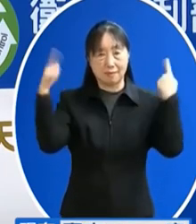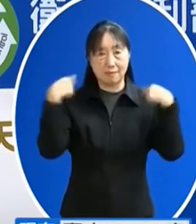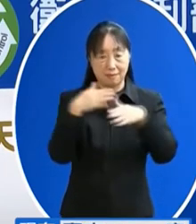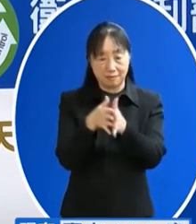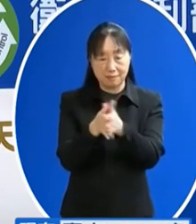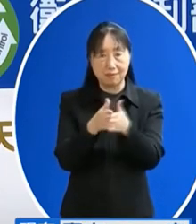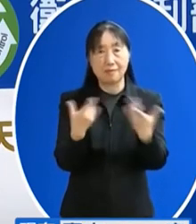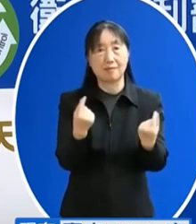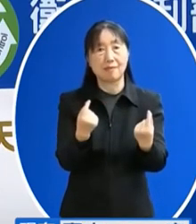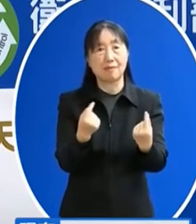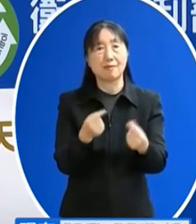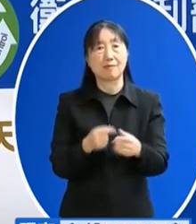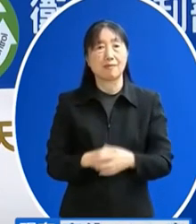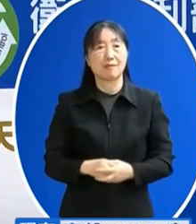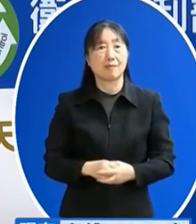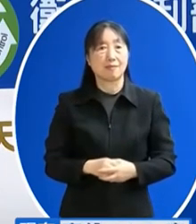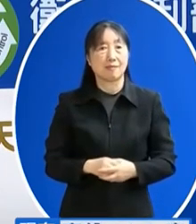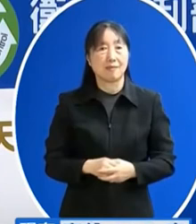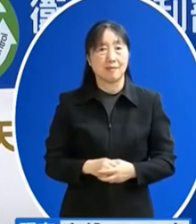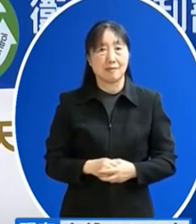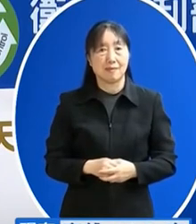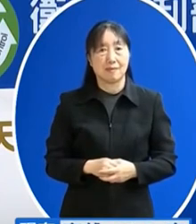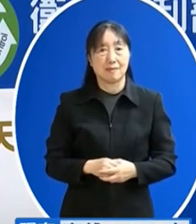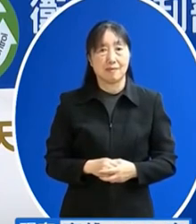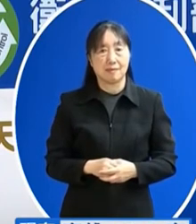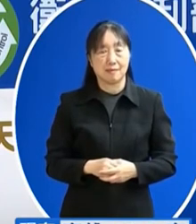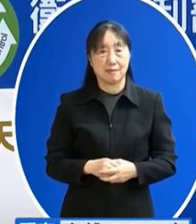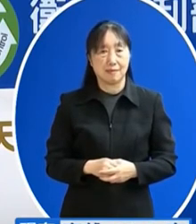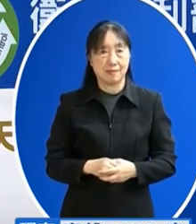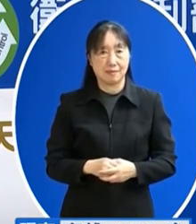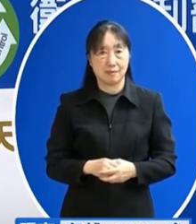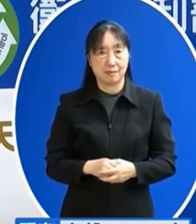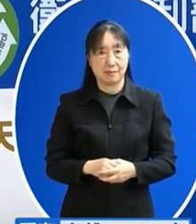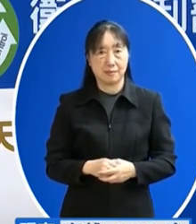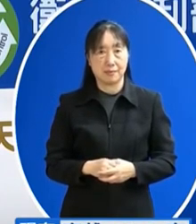哈，那还是最重要的，哈。